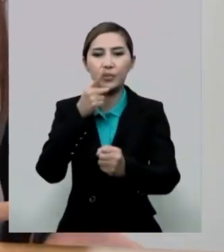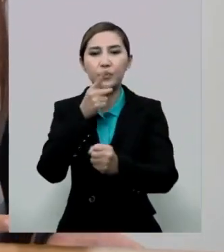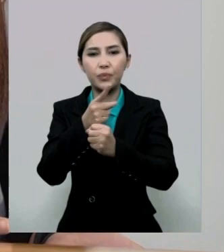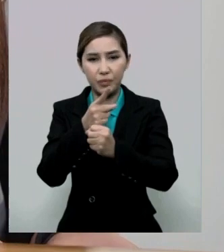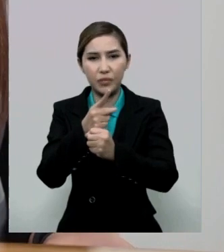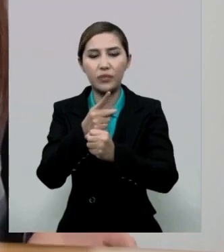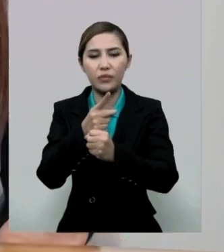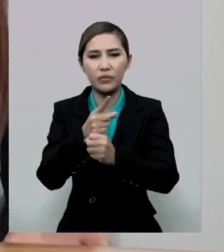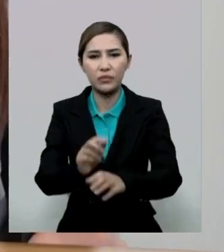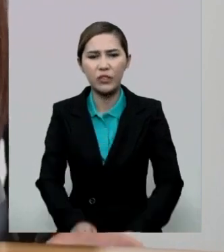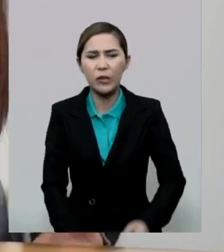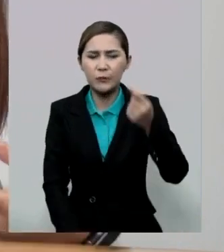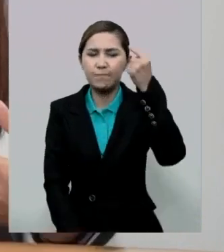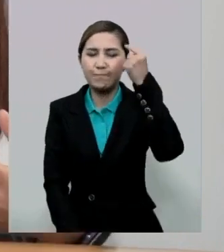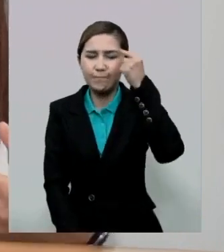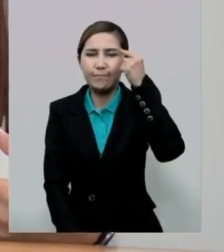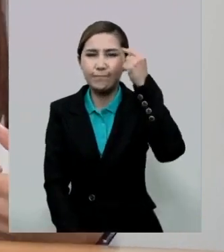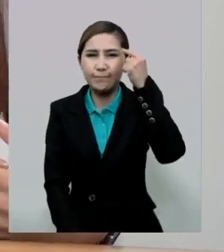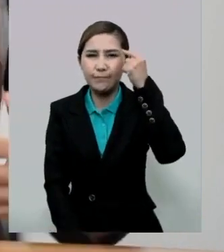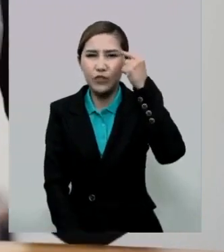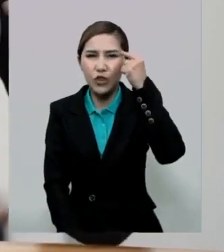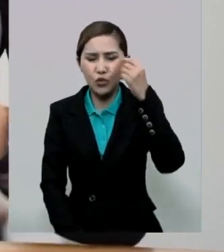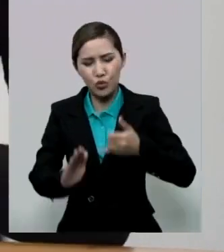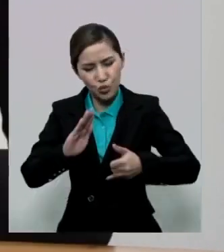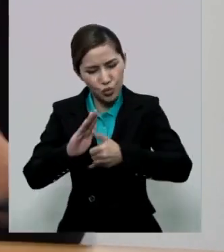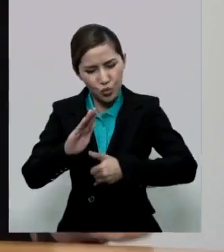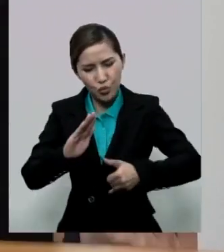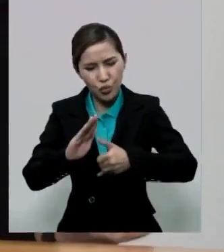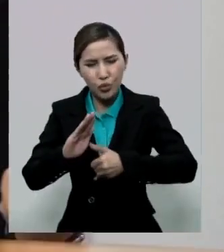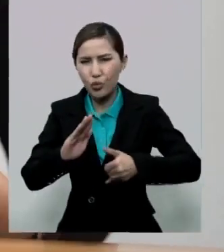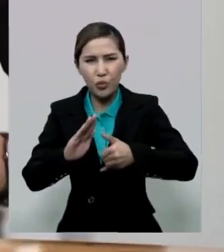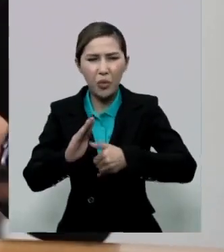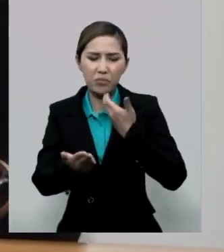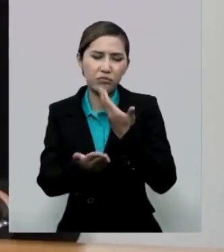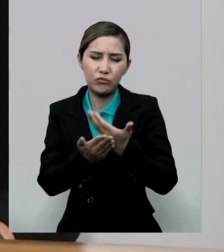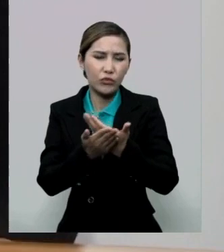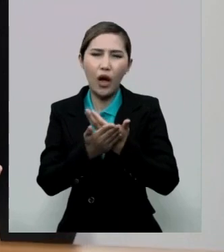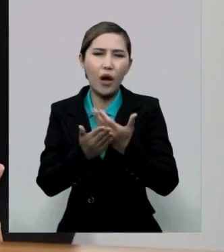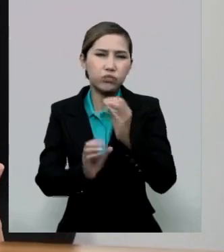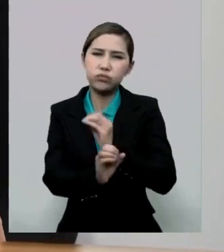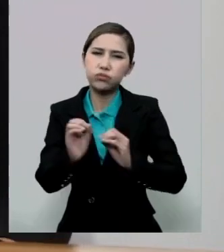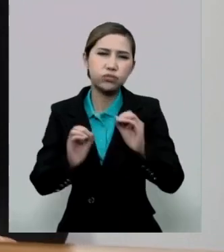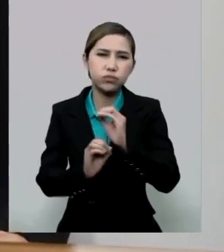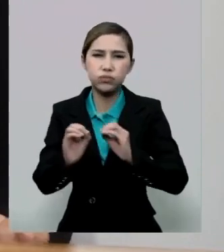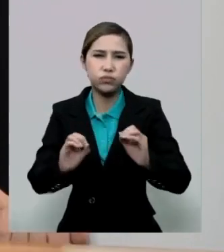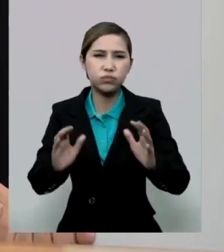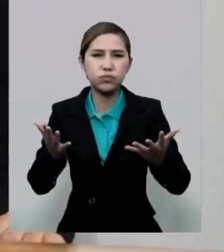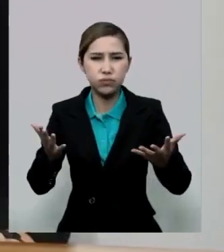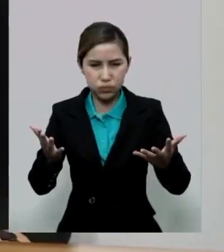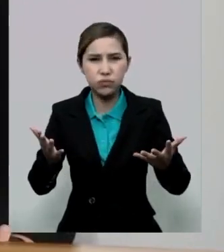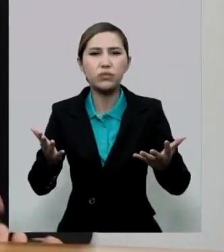ค่ะก็เลยคิดว่าการอยู่บ้านหรือว่าอะไรอย่างเงี้ยค่ะเราไม่มีรายได้ด้วยอะไรค่